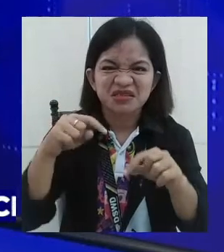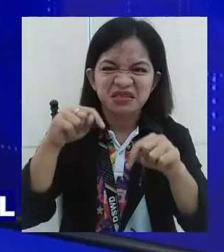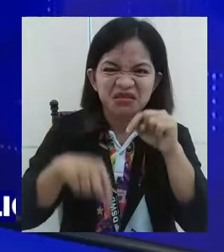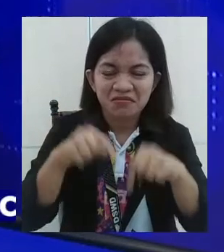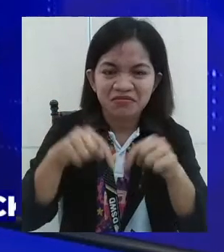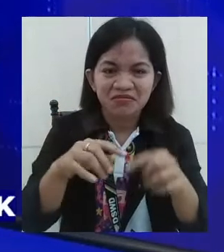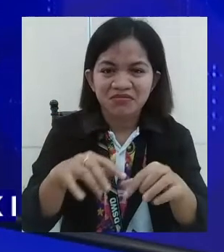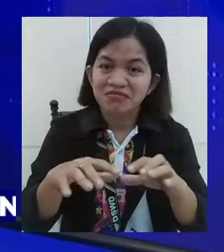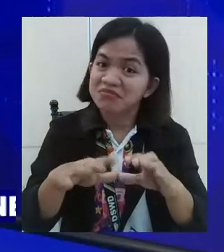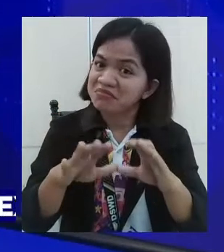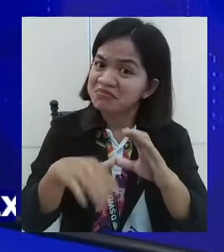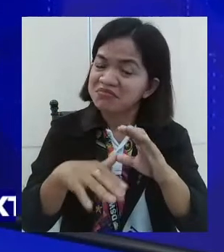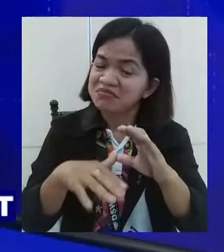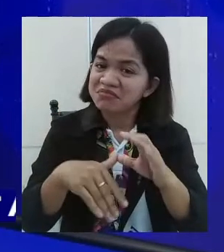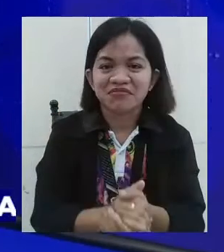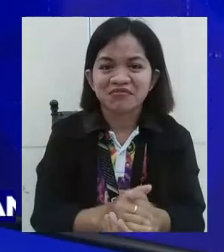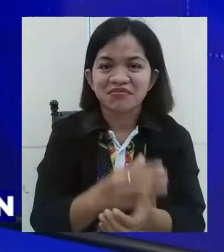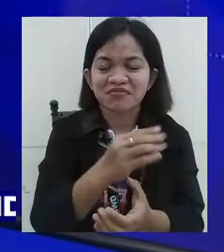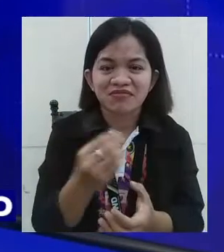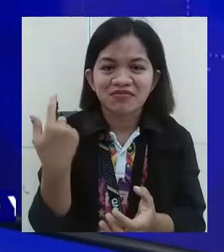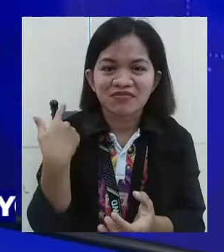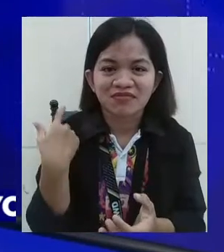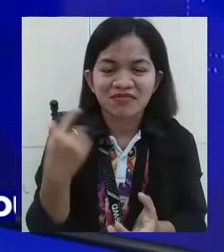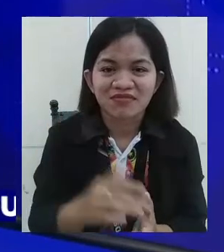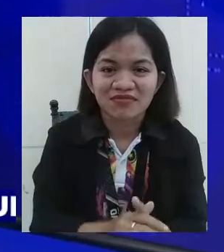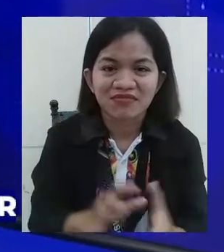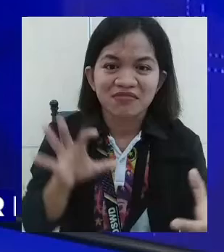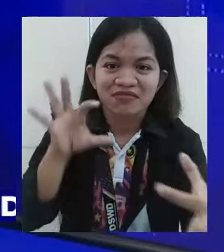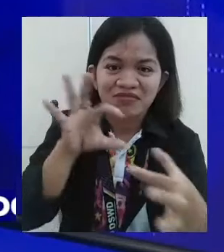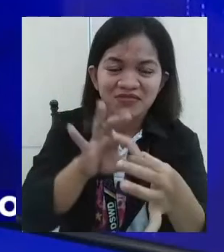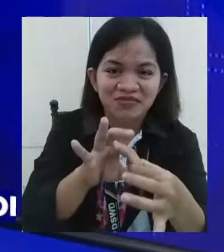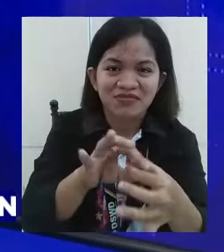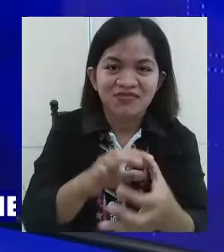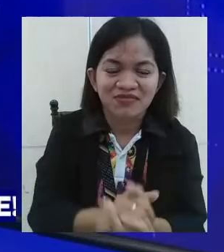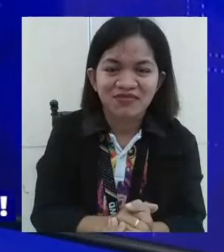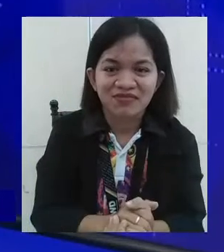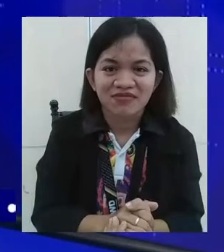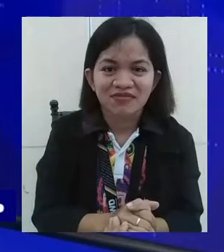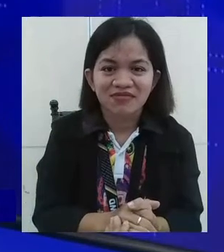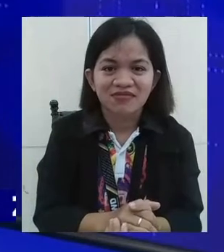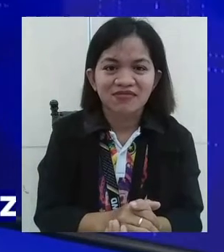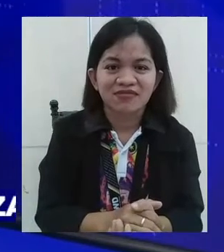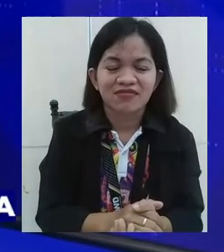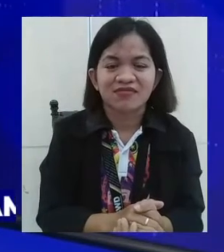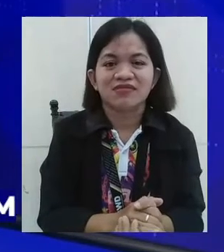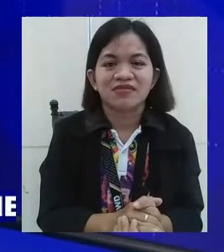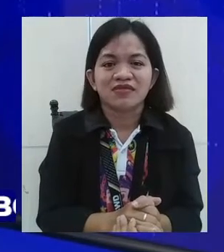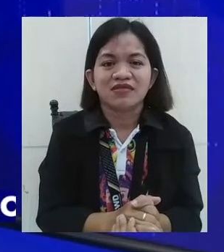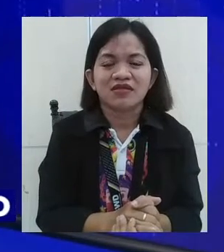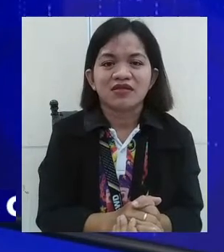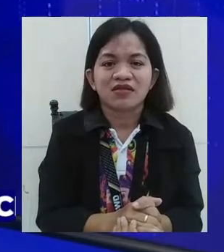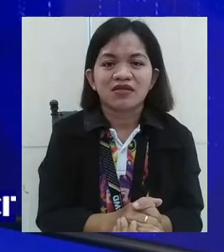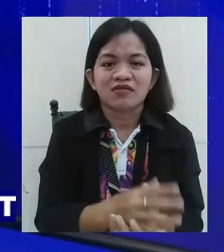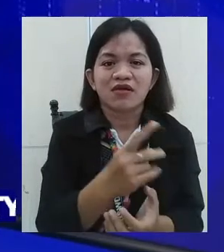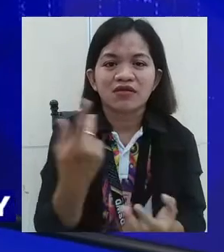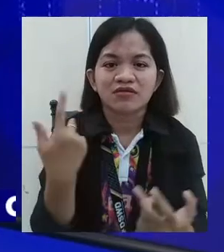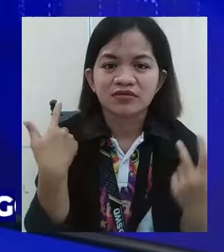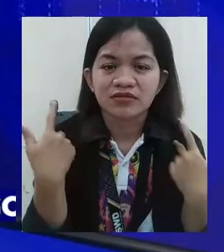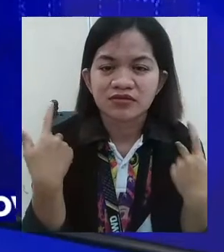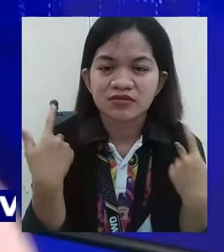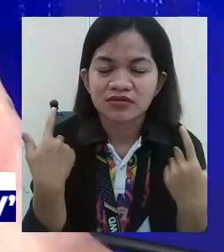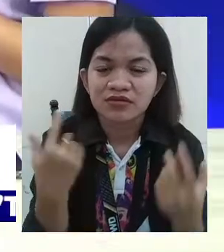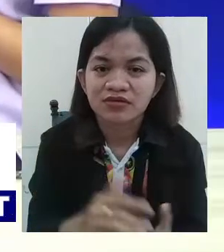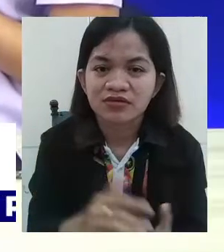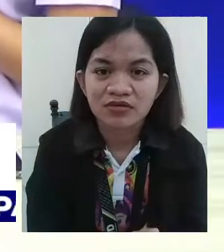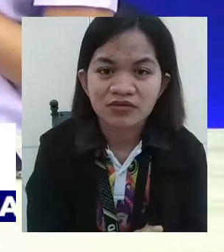dyan, nandun na yung diverse types of disability. Mm-hmm. Na mayroon po pwede sa isa, hindi